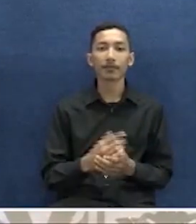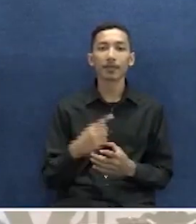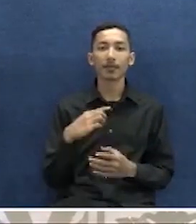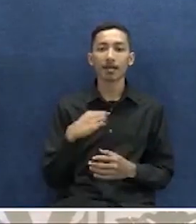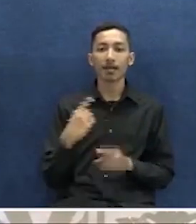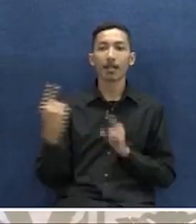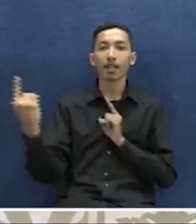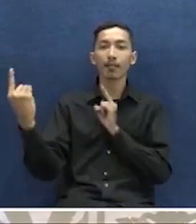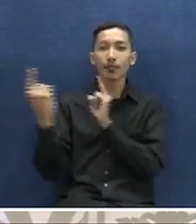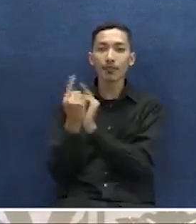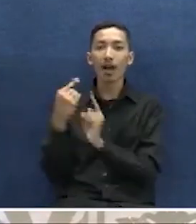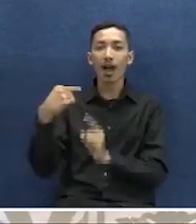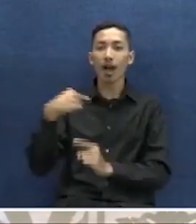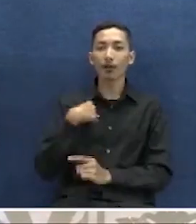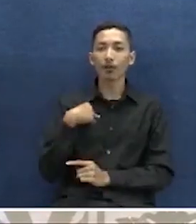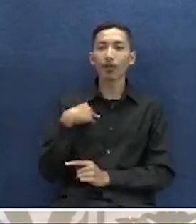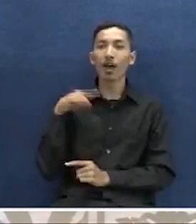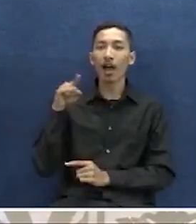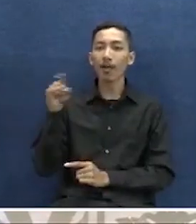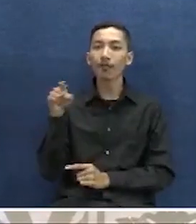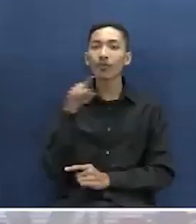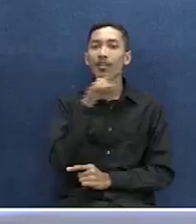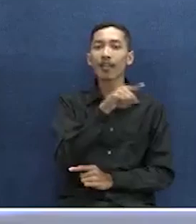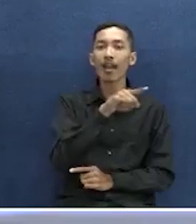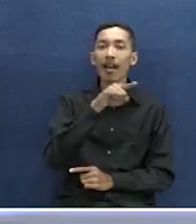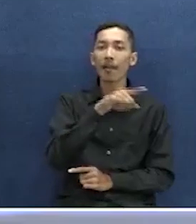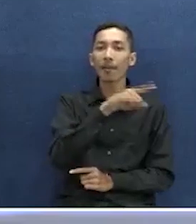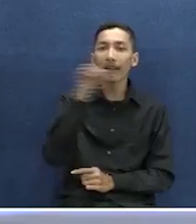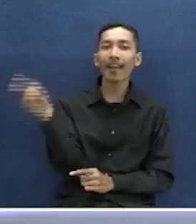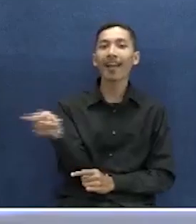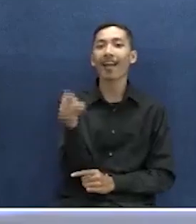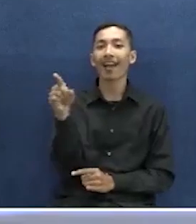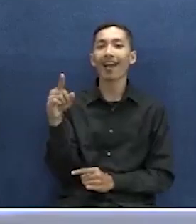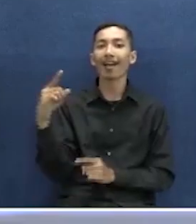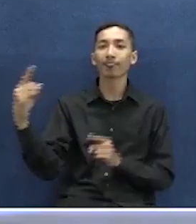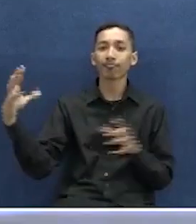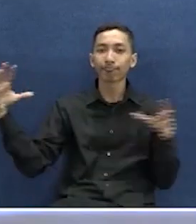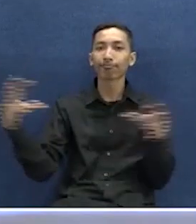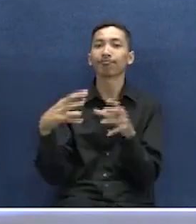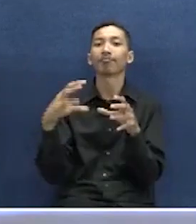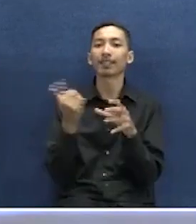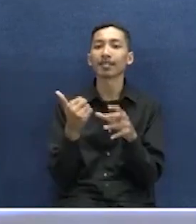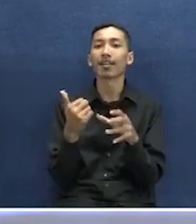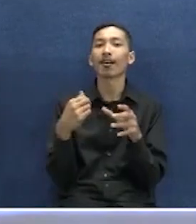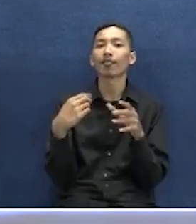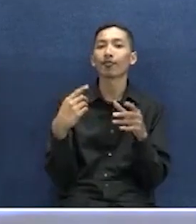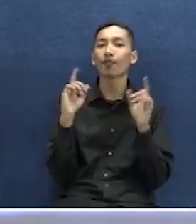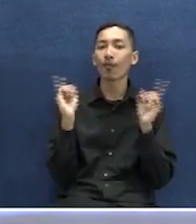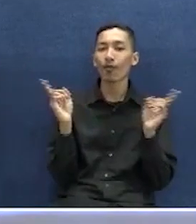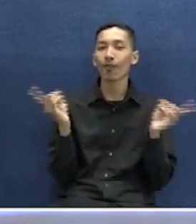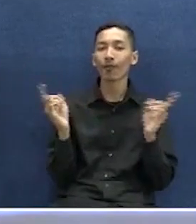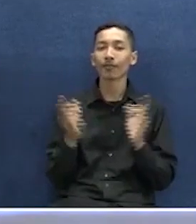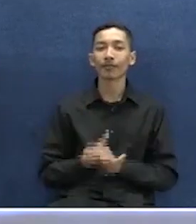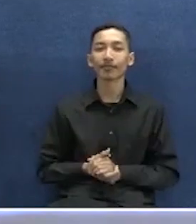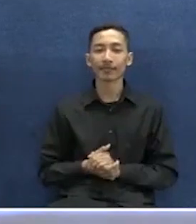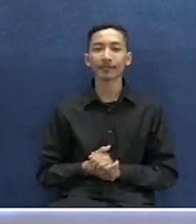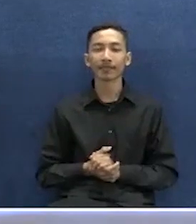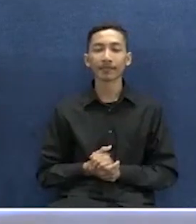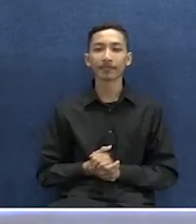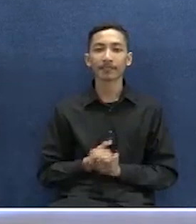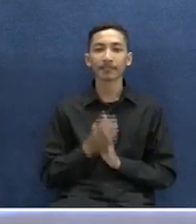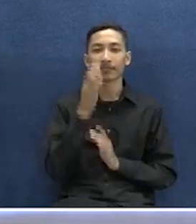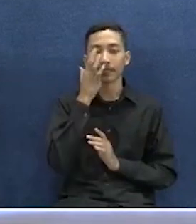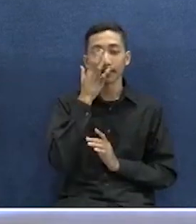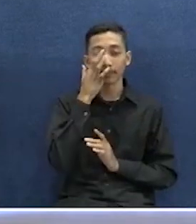pilar biasa di Khan fadrian yang terakhir ya kita hari ini sepertinya cukup terinspirasi